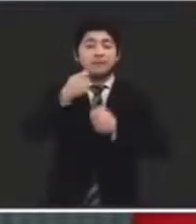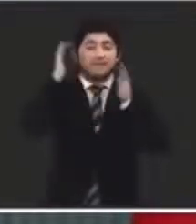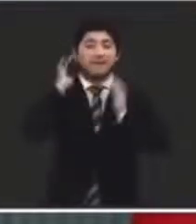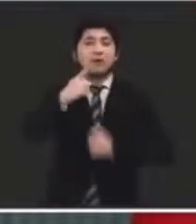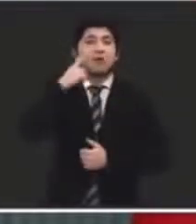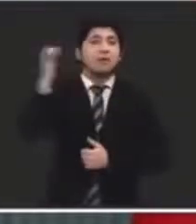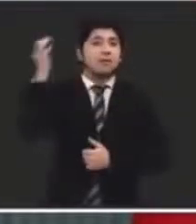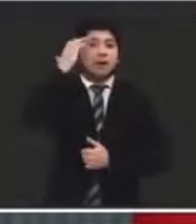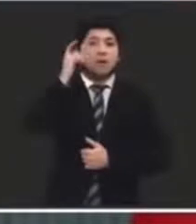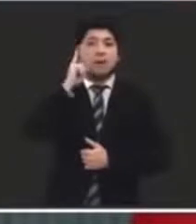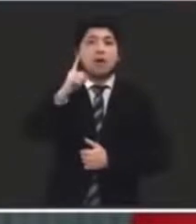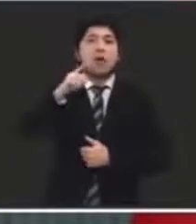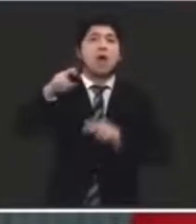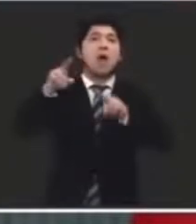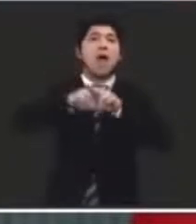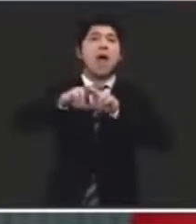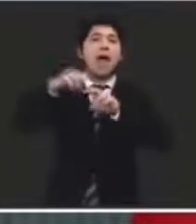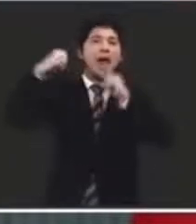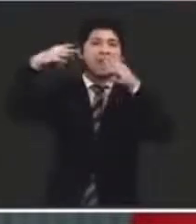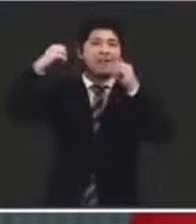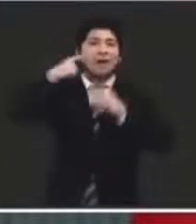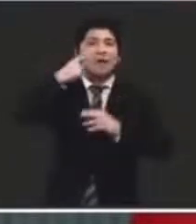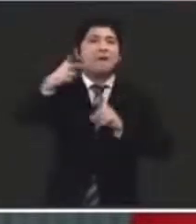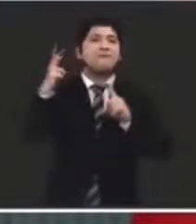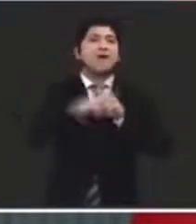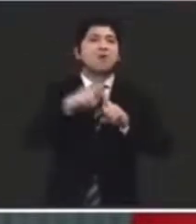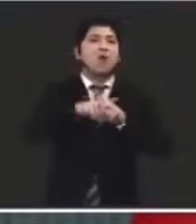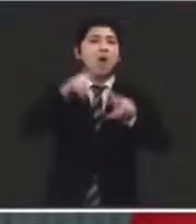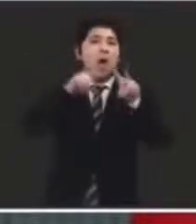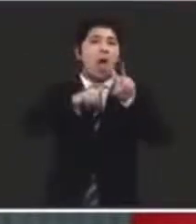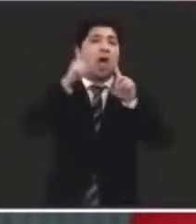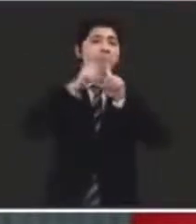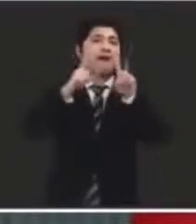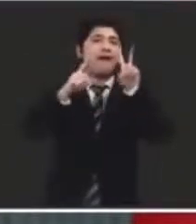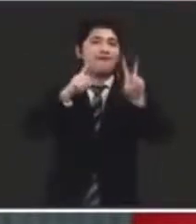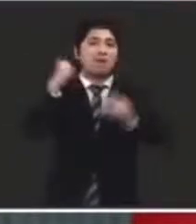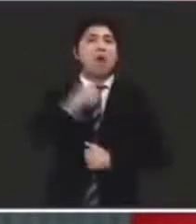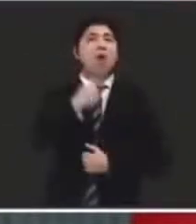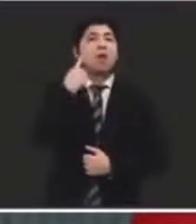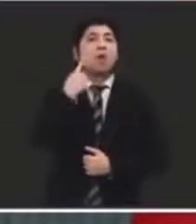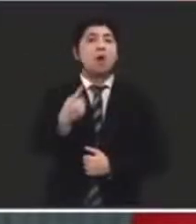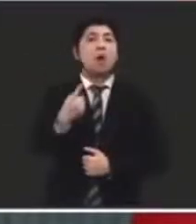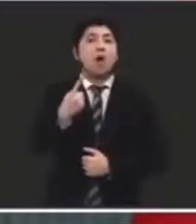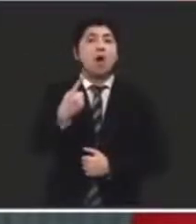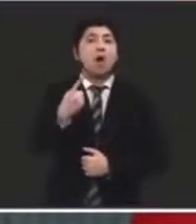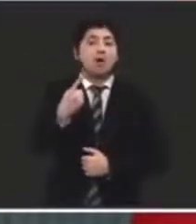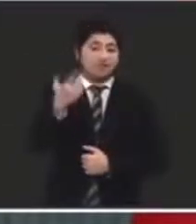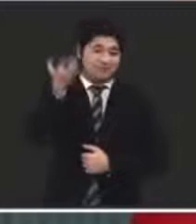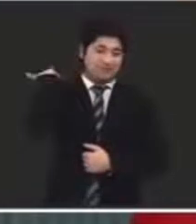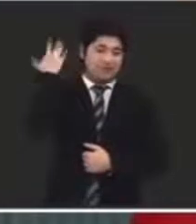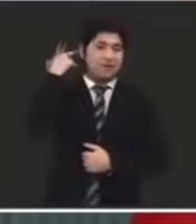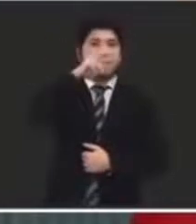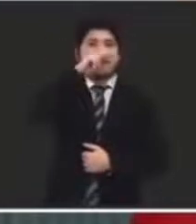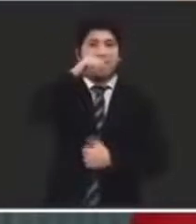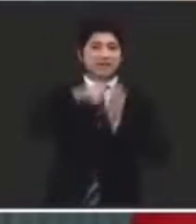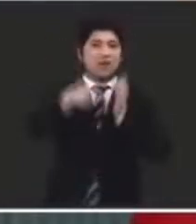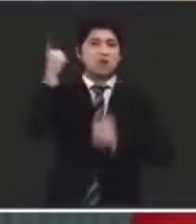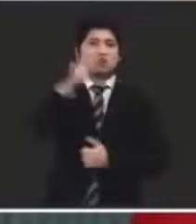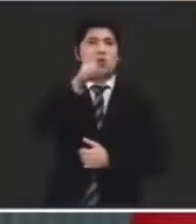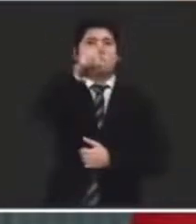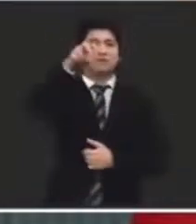alan elektrik faturalarındaki KDV oranını geçtiğimiz Mart ayında